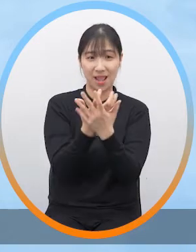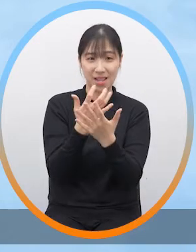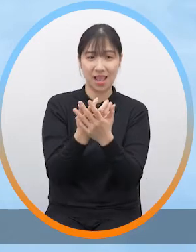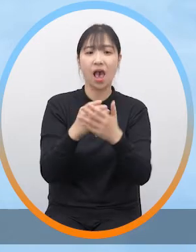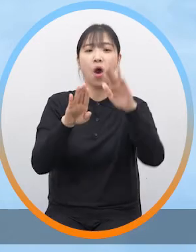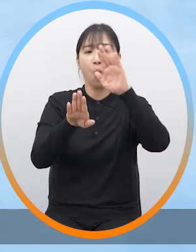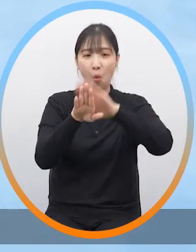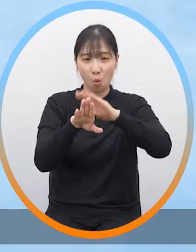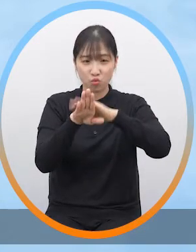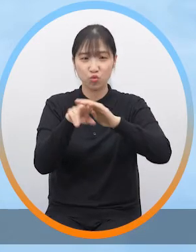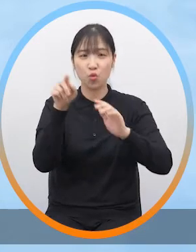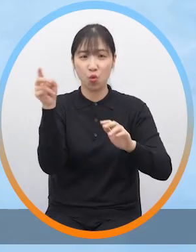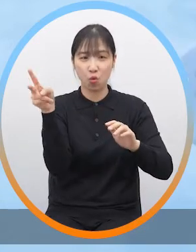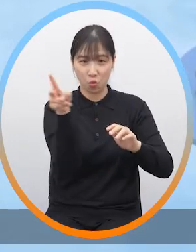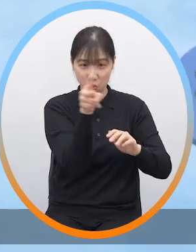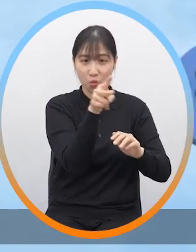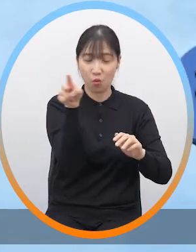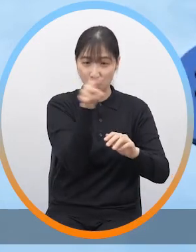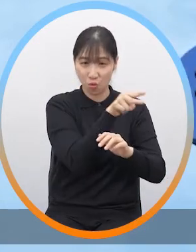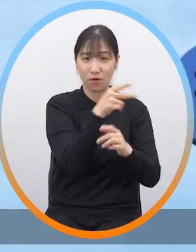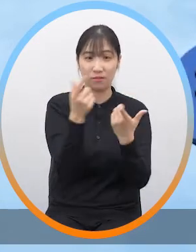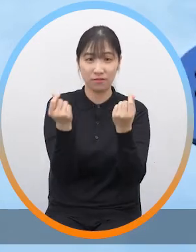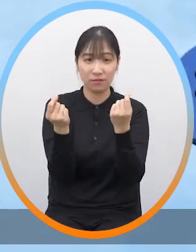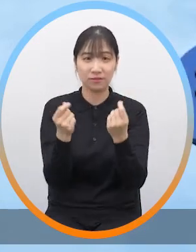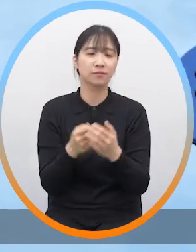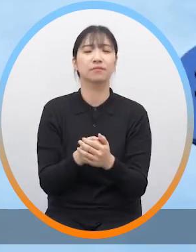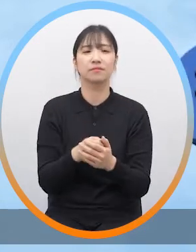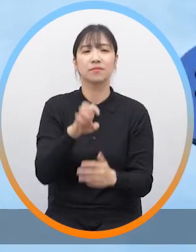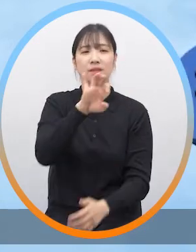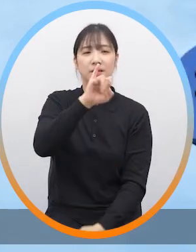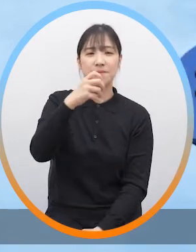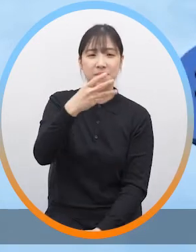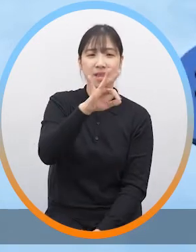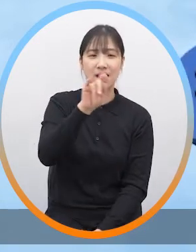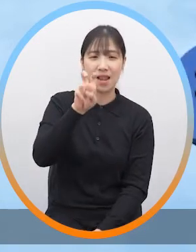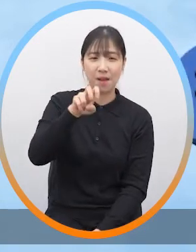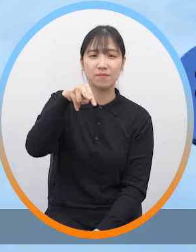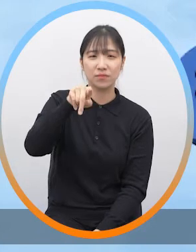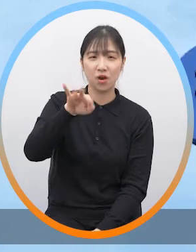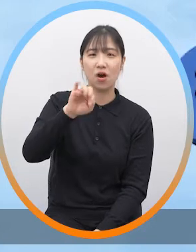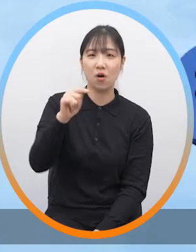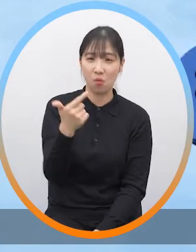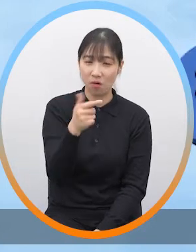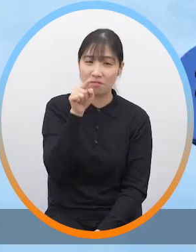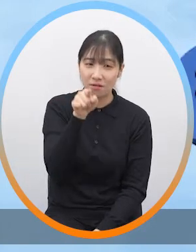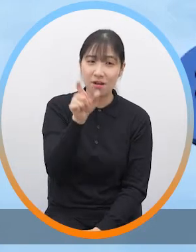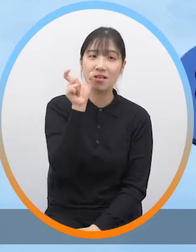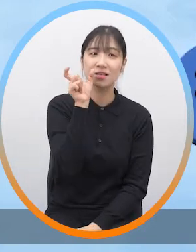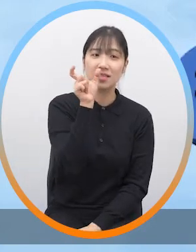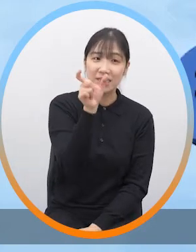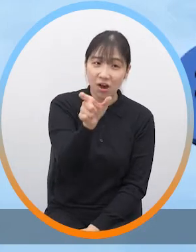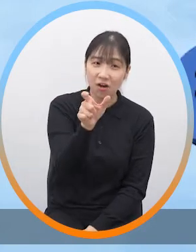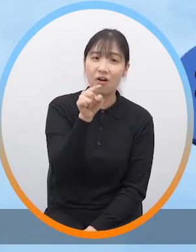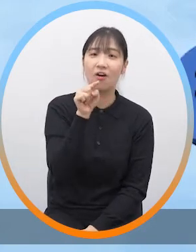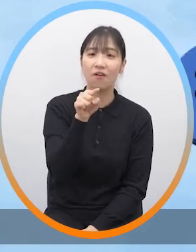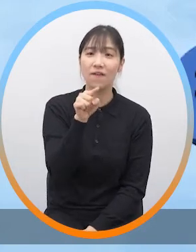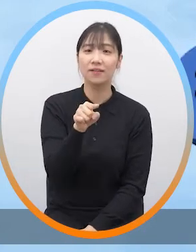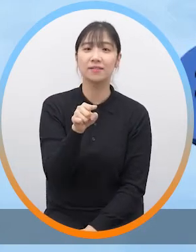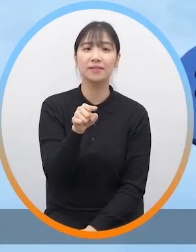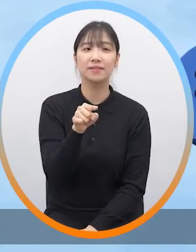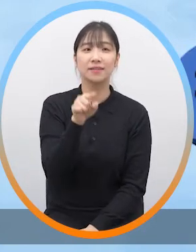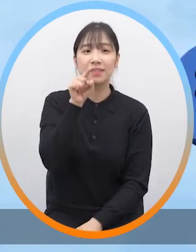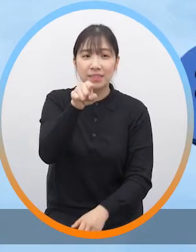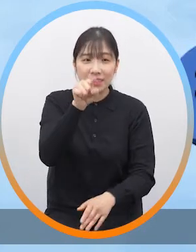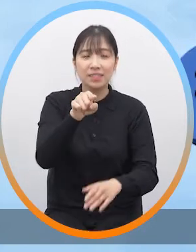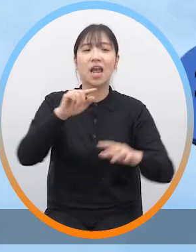한자는 오른쪽에서 왼쪽으로 읽어가는 겁니다. 그래서 필암서원이고요. 이 피람서원이라고 써